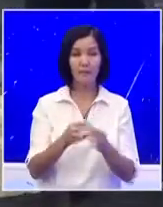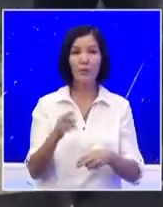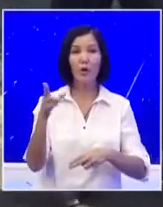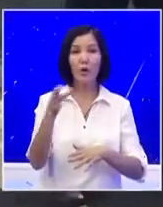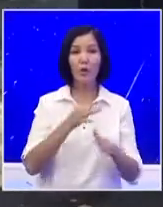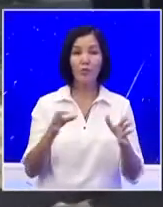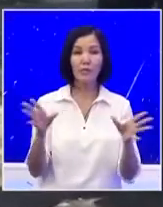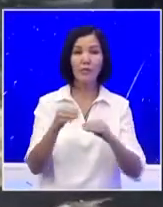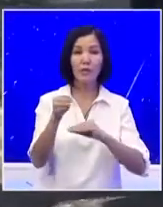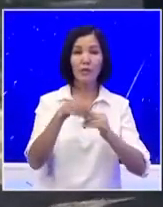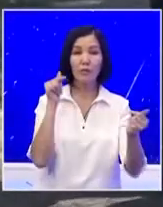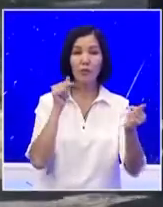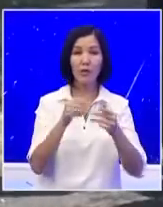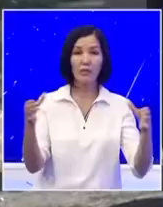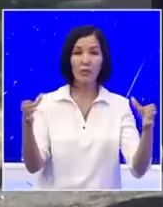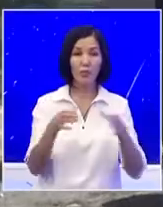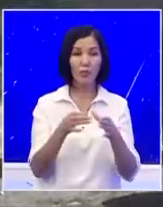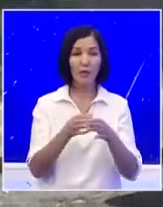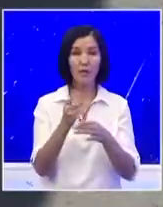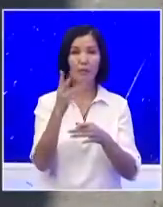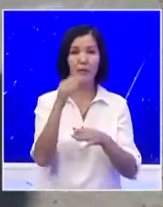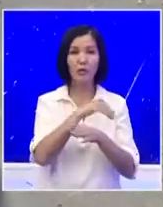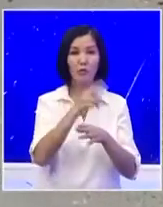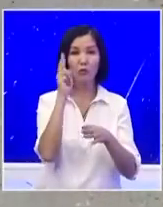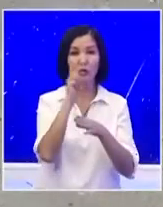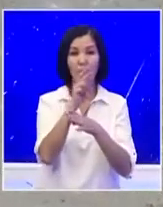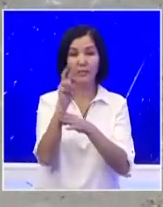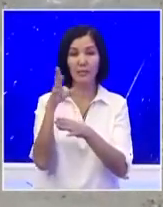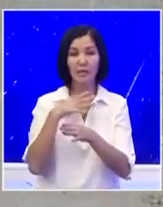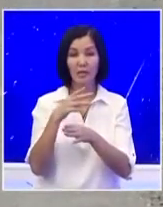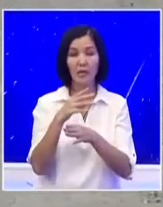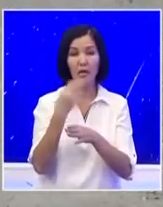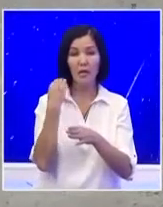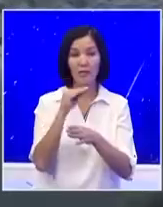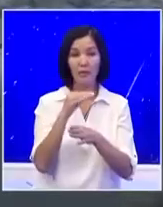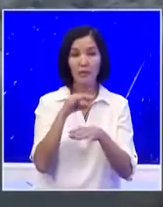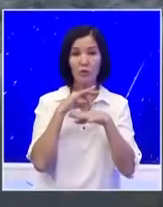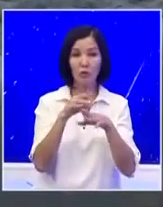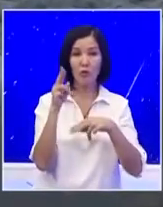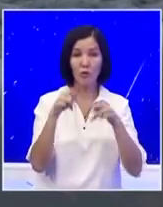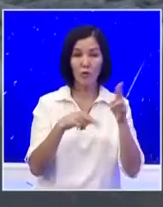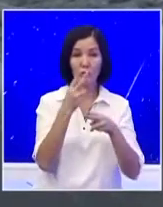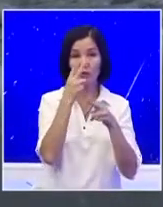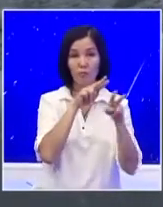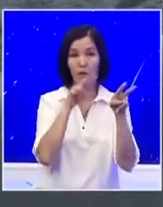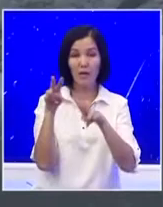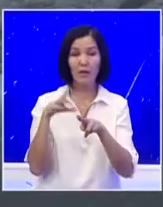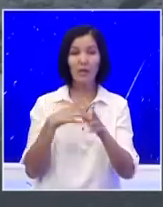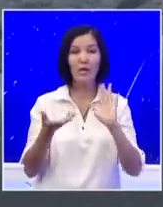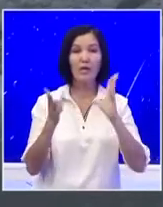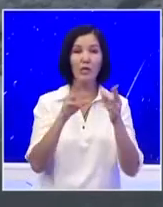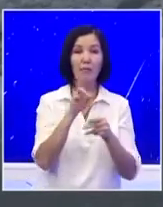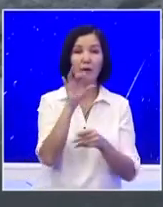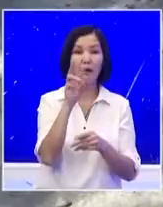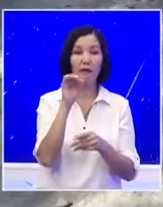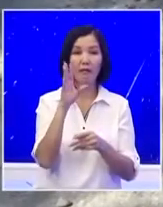Облыстық сыбайлас жемқорлыққа қарсы мониторинг тобы бірнеше көшені аралады. Жол сапасын көріп, жүргізіліп жатқан құрылыс жұмыстарын бақылады. Жалпы Қаратал